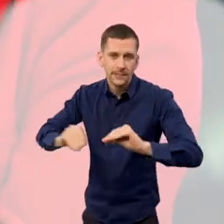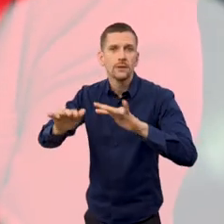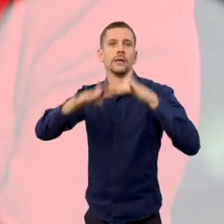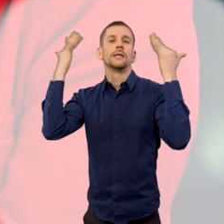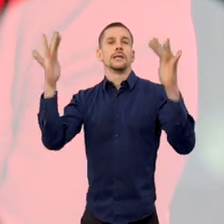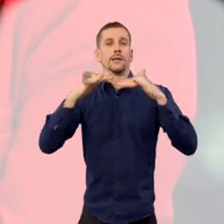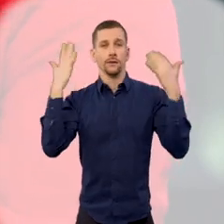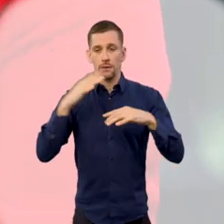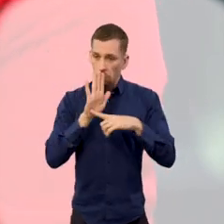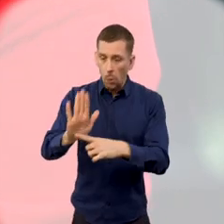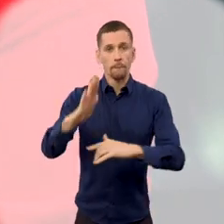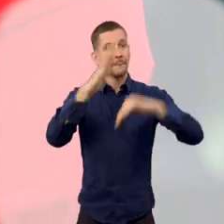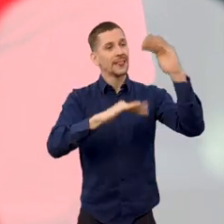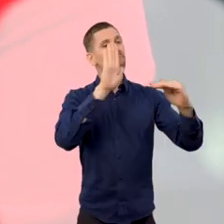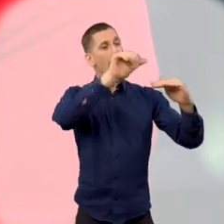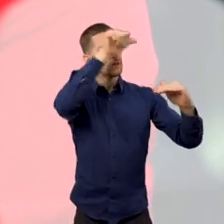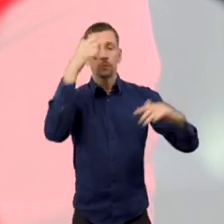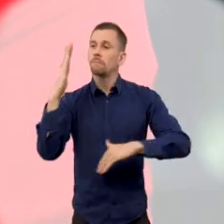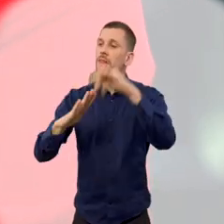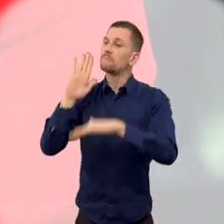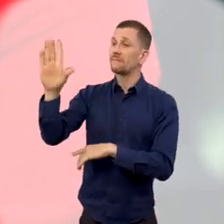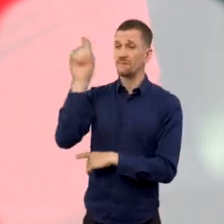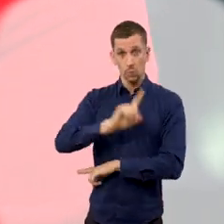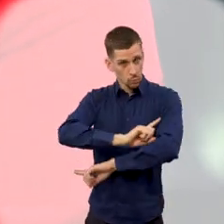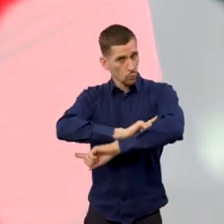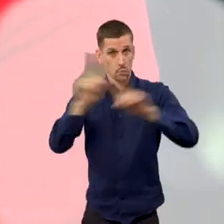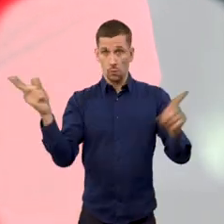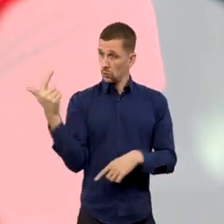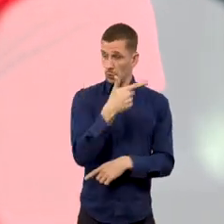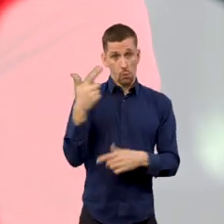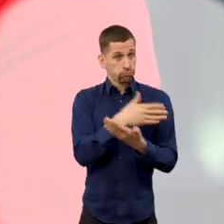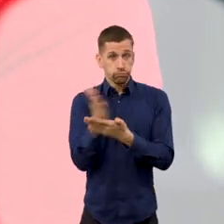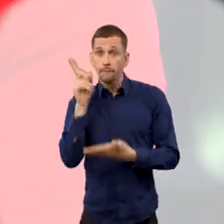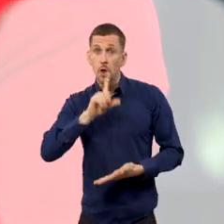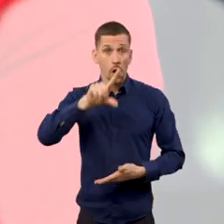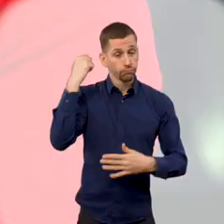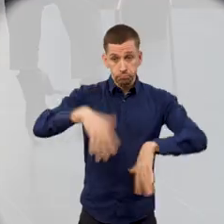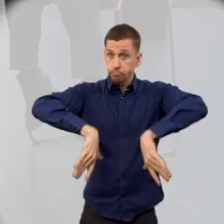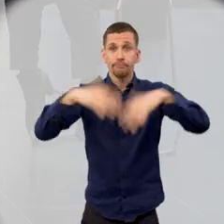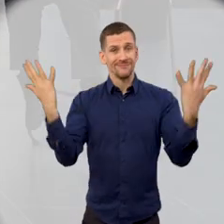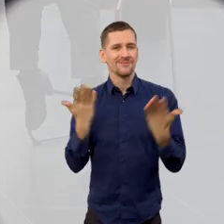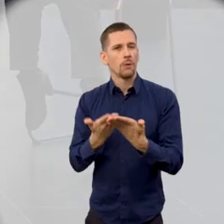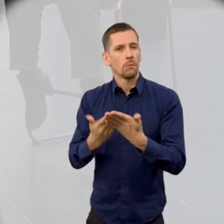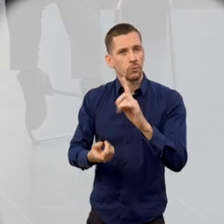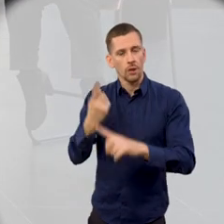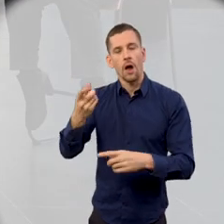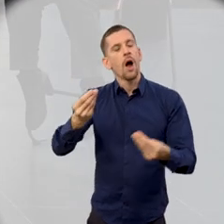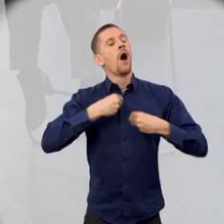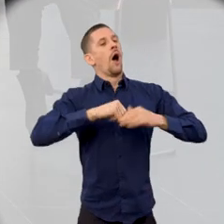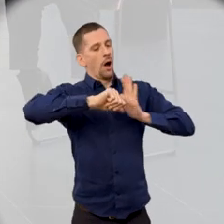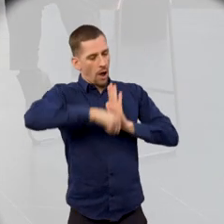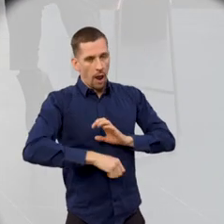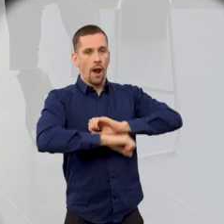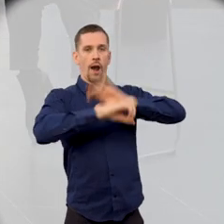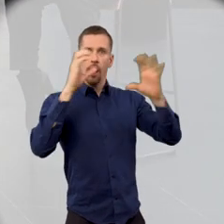dans un métier dit de fille ou une fille dans un métier dit de garçon, il faut qu'en fait, les jeunes puissent s'identifier et avoir des figures